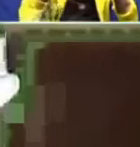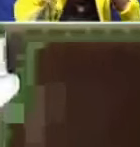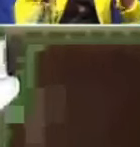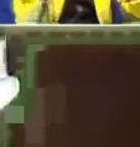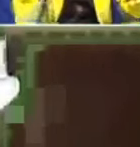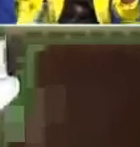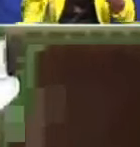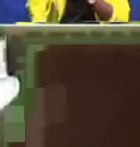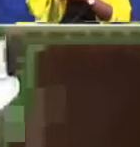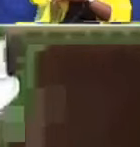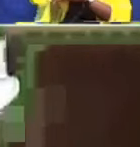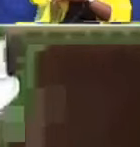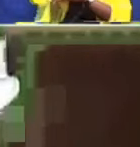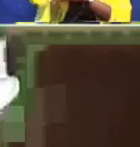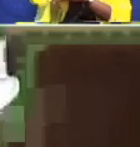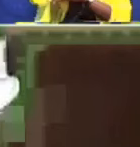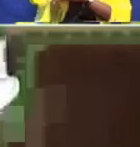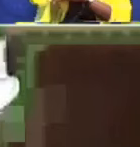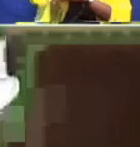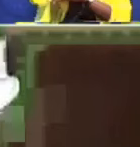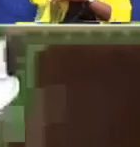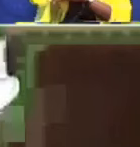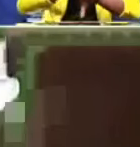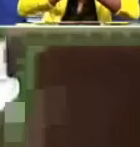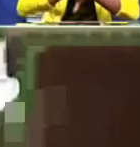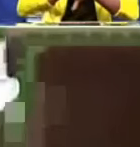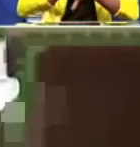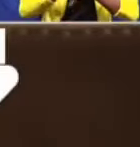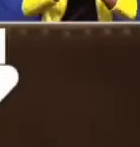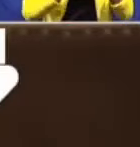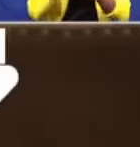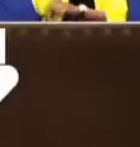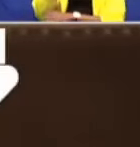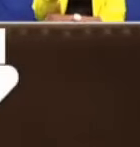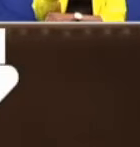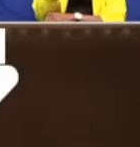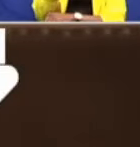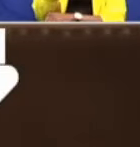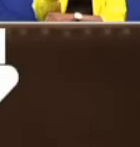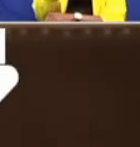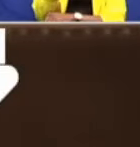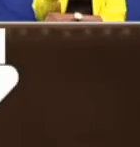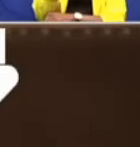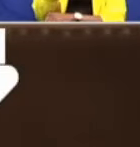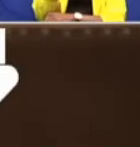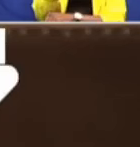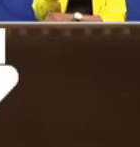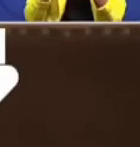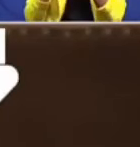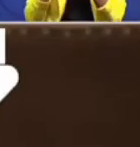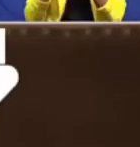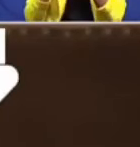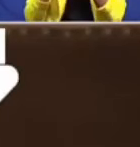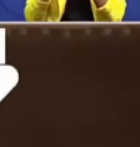tunaposherehekea Jumapili ya 21 ya mwaka wa kanisa, mwaka A. Na Mungu Mwenyezi tunapomjongea siku ya